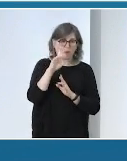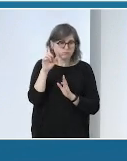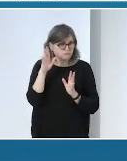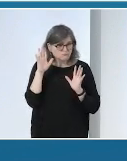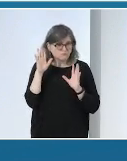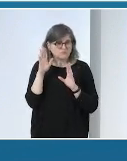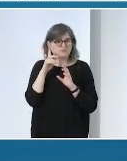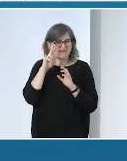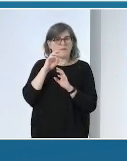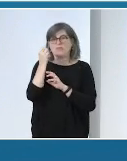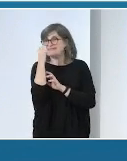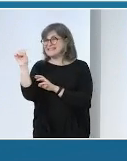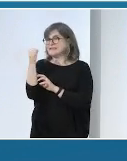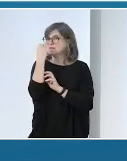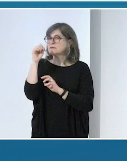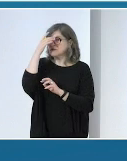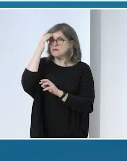les accélérations. Oui?